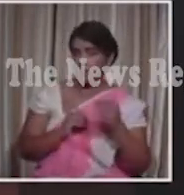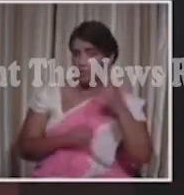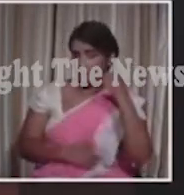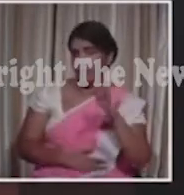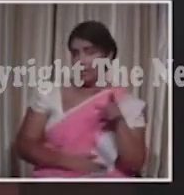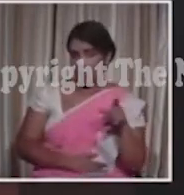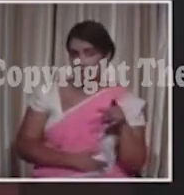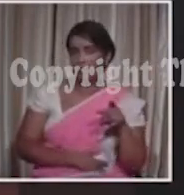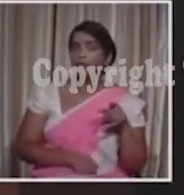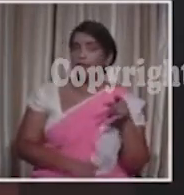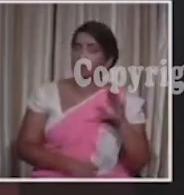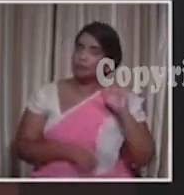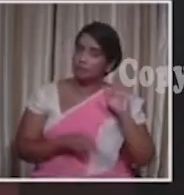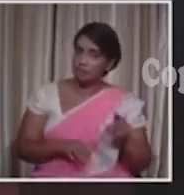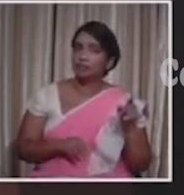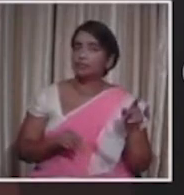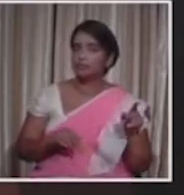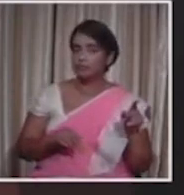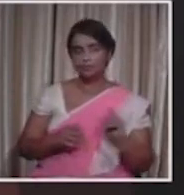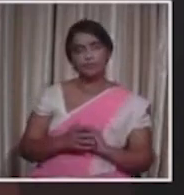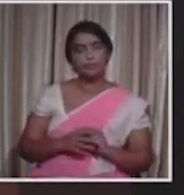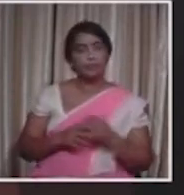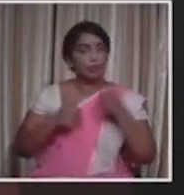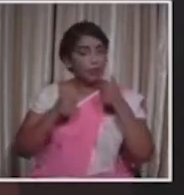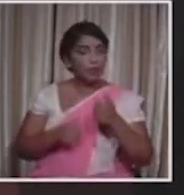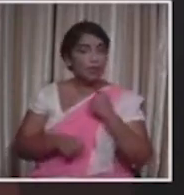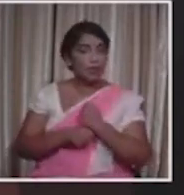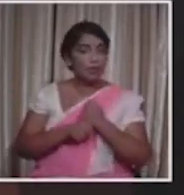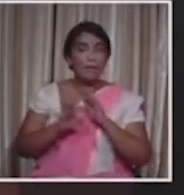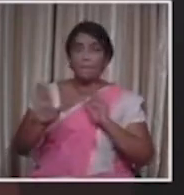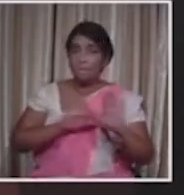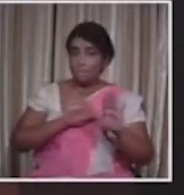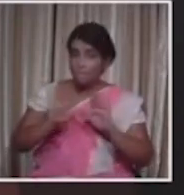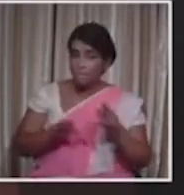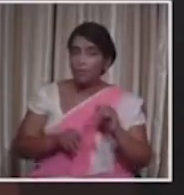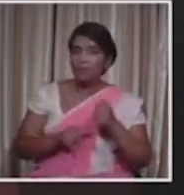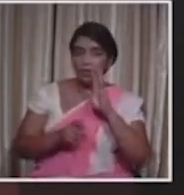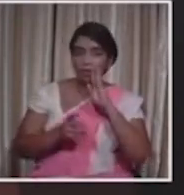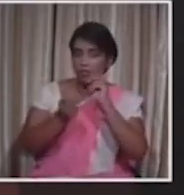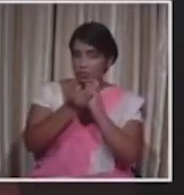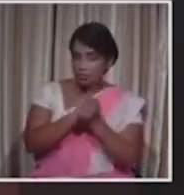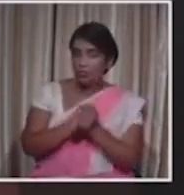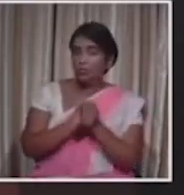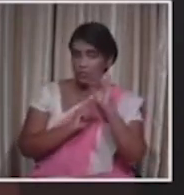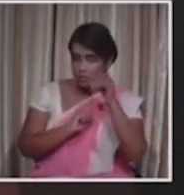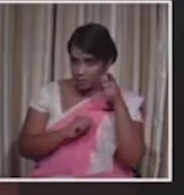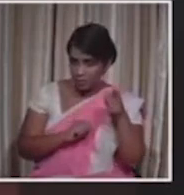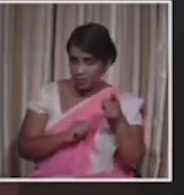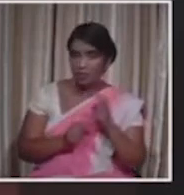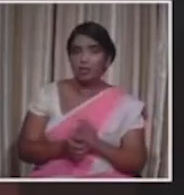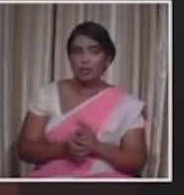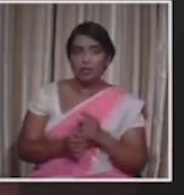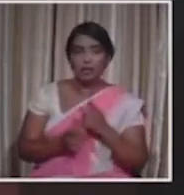නිසැකයි. ඒ කෙසේ වෙතත් යහපත් රාජ්‍ය පාලනයක් තුළ යම්කිසි සංශෝධනයක් ගෙන එනවා නම්